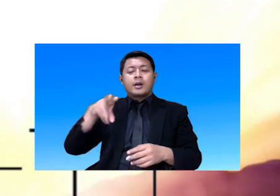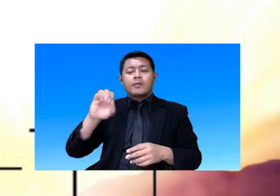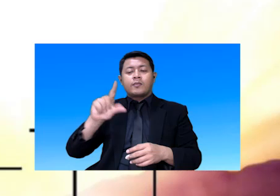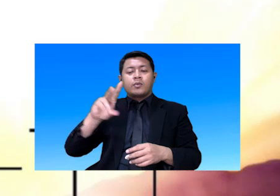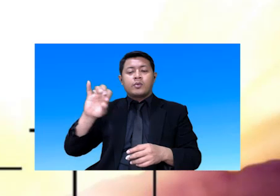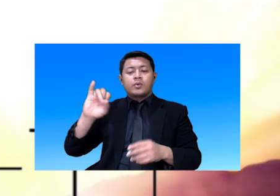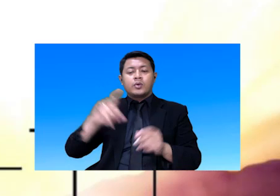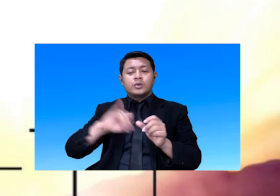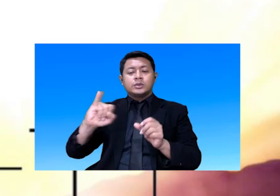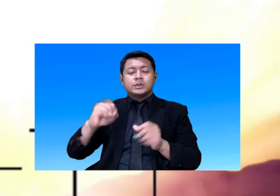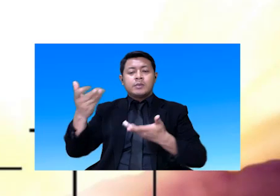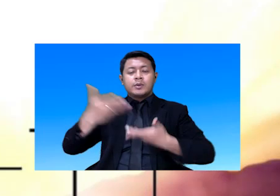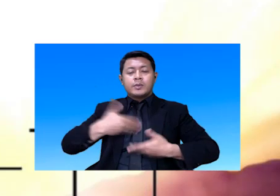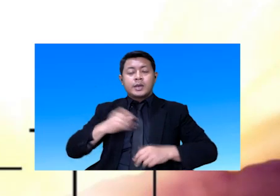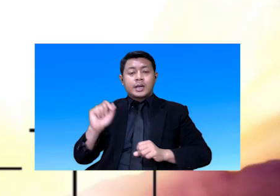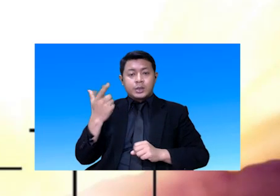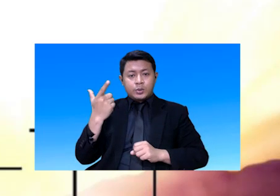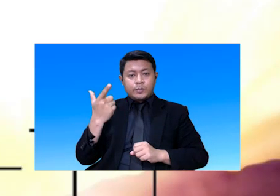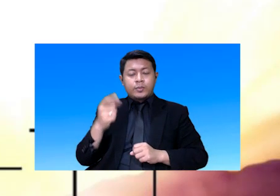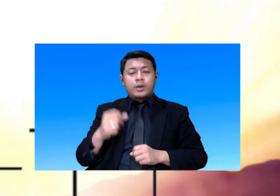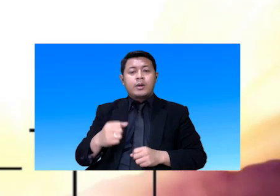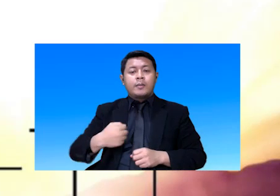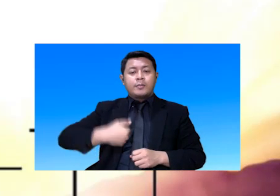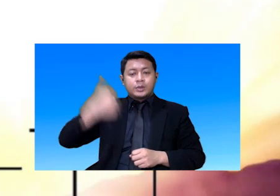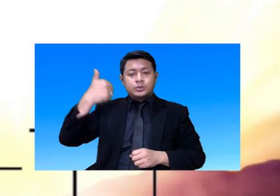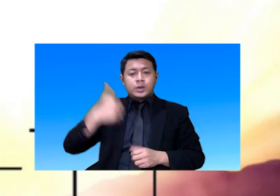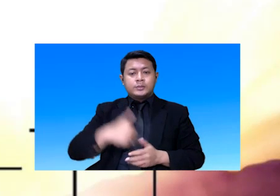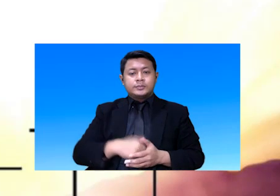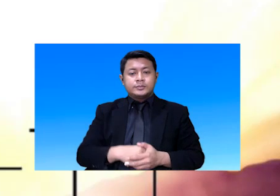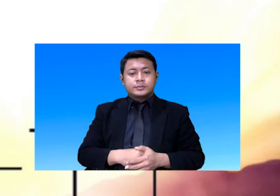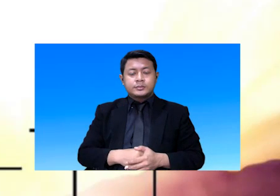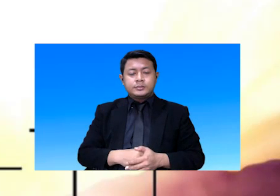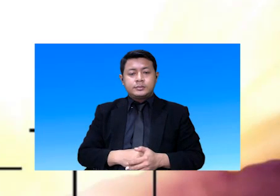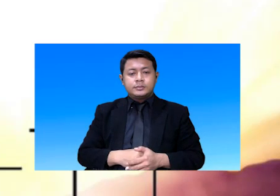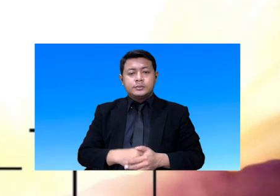revolusi, yang sungguh memberikan hidupnya, pejuang.